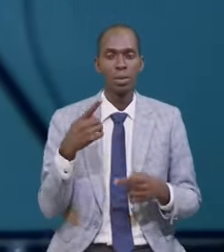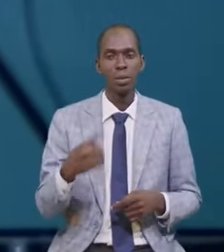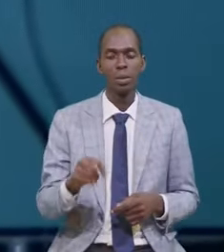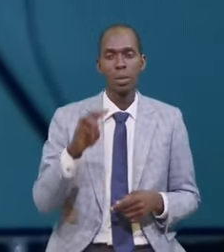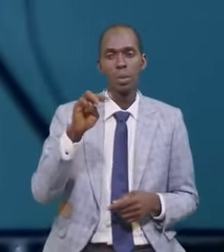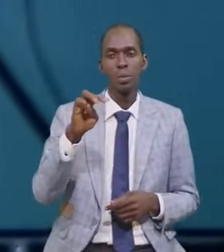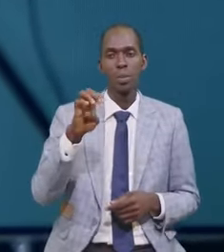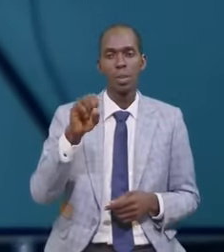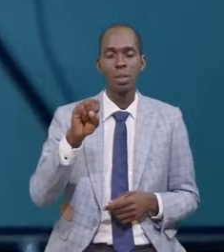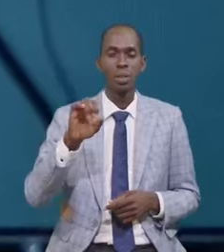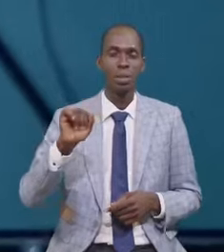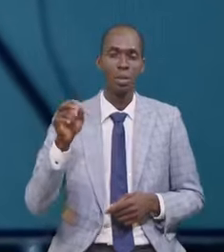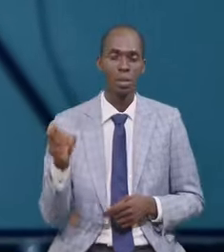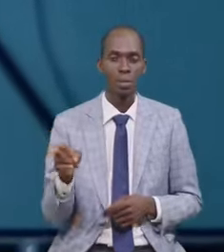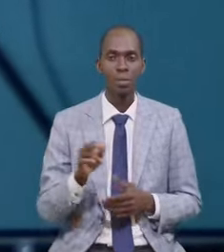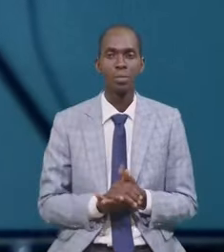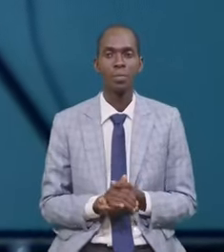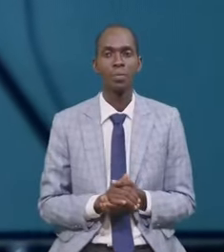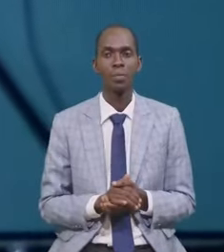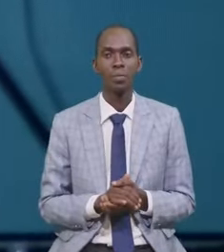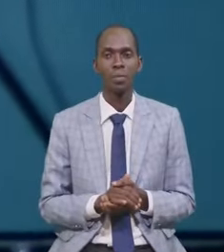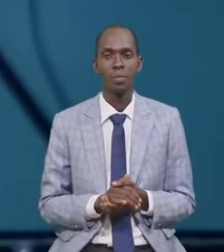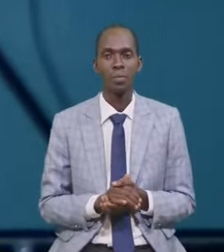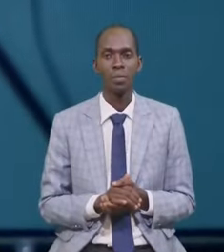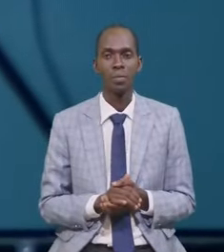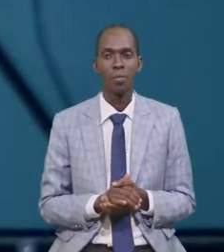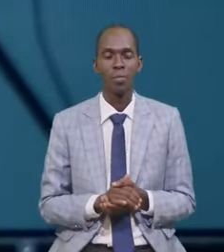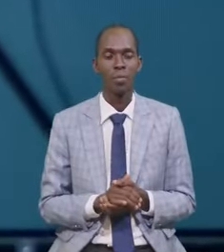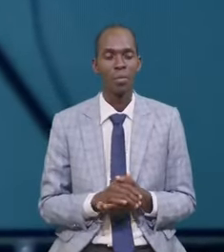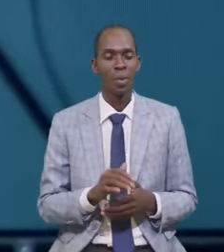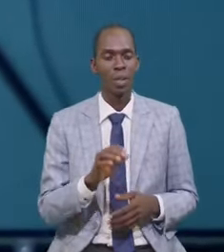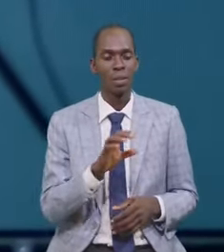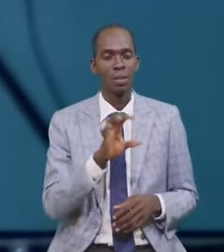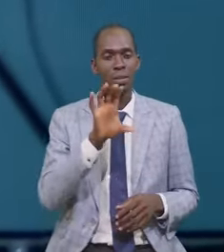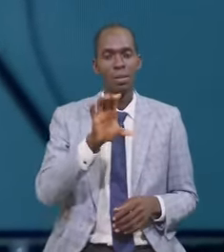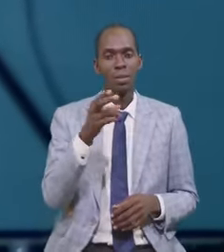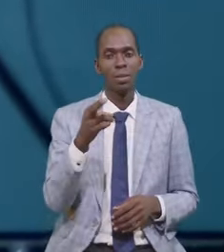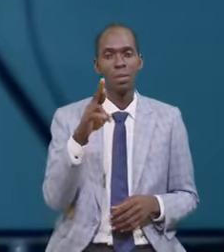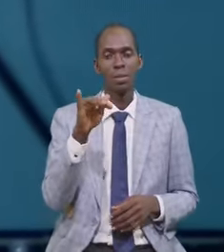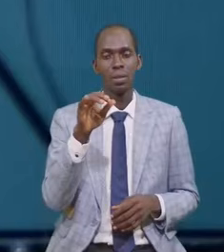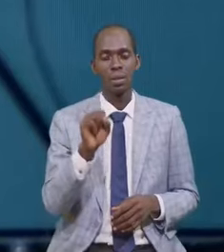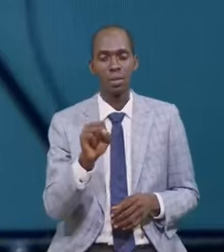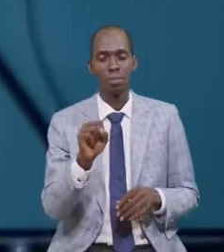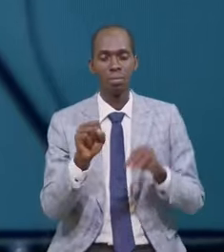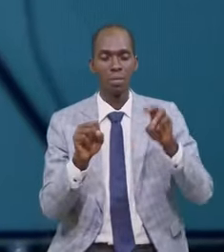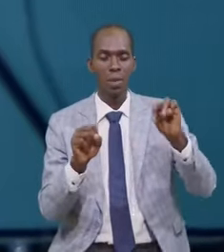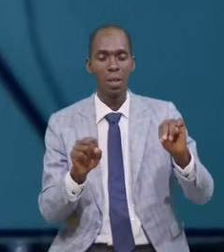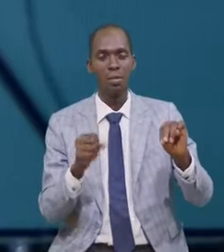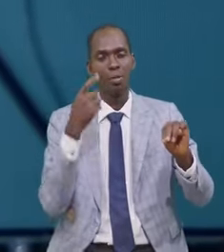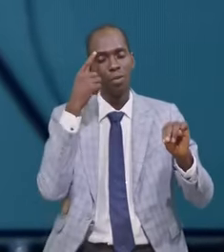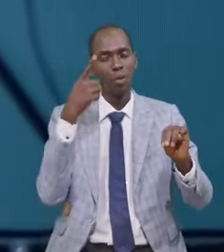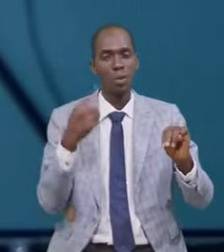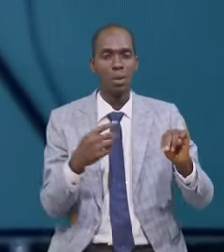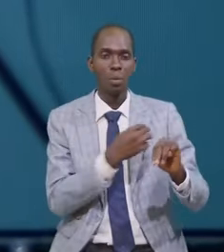దాని గురించి మనం ధ్యానం చేస్తూ మెస్సయను ధ్యానం చేశాం. క్రిస్మస్ ఎం ది మెస్సయా. క్రిస్మస్ లో ఉన్న మూడు